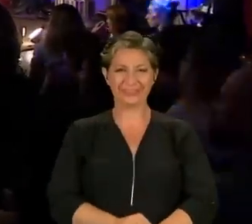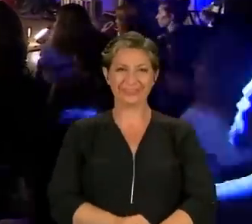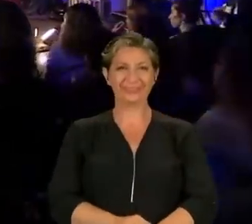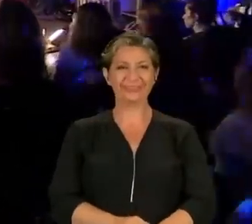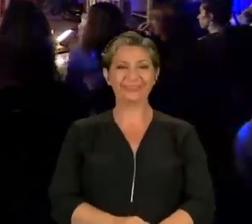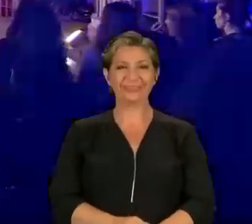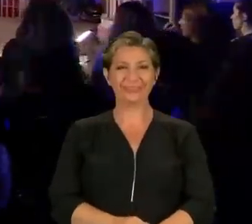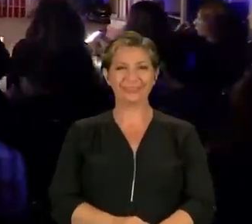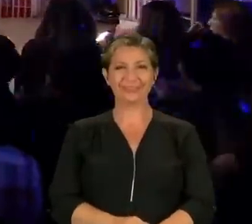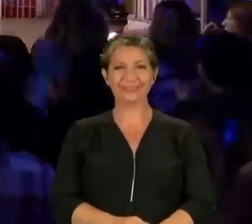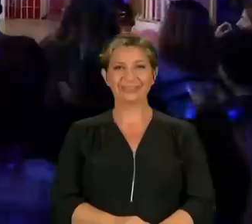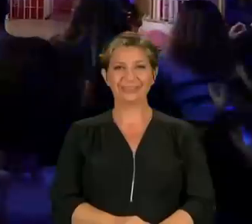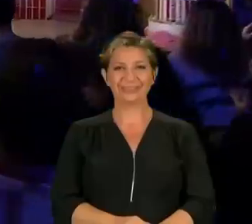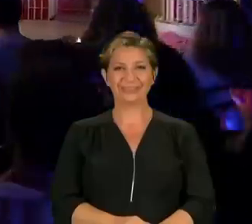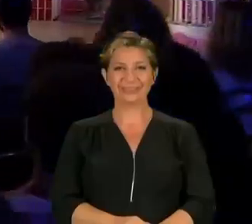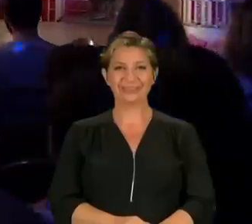Vay be!